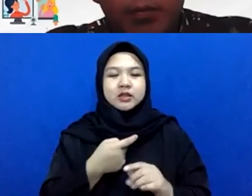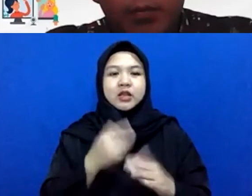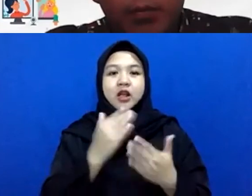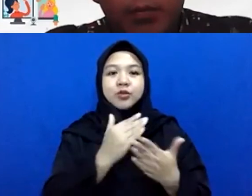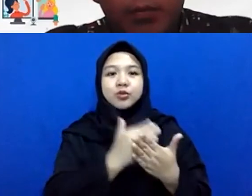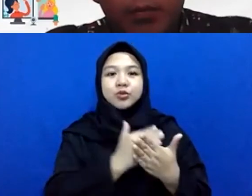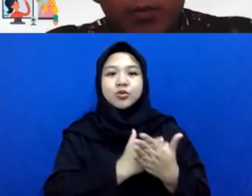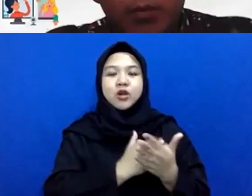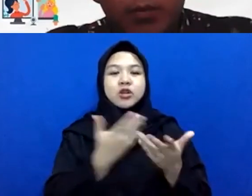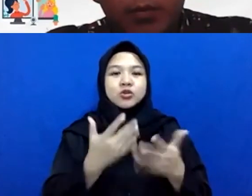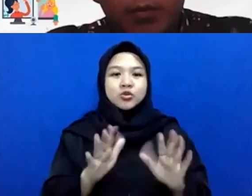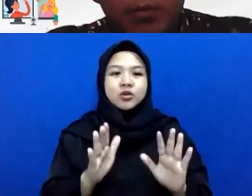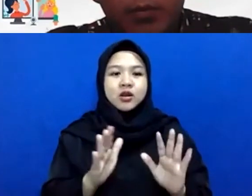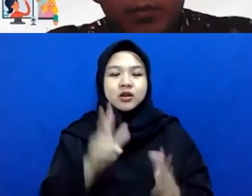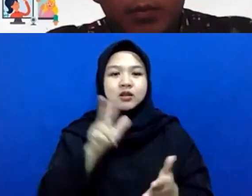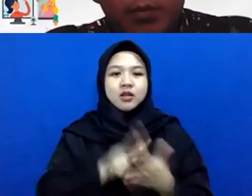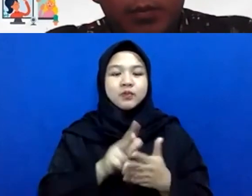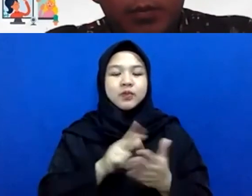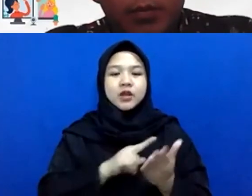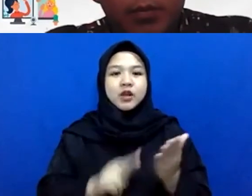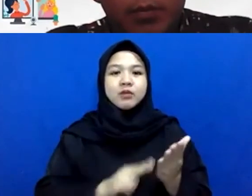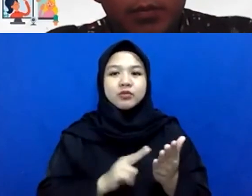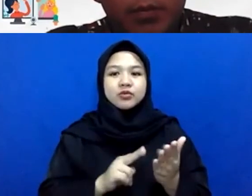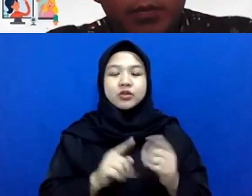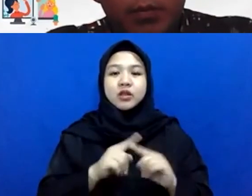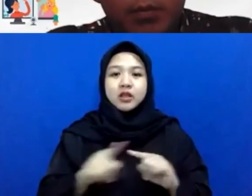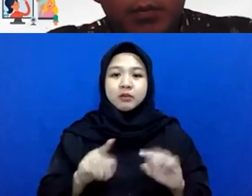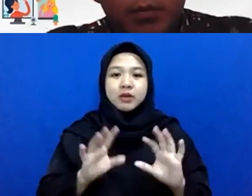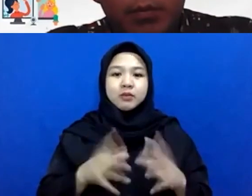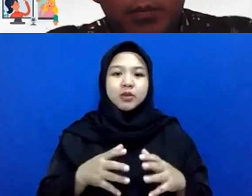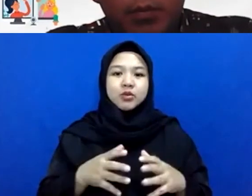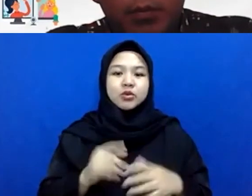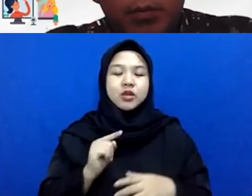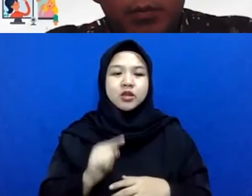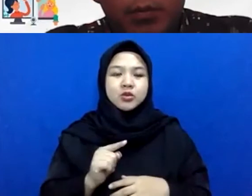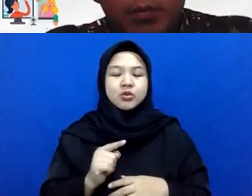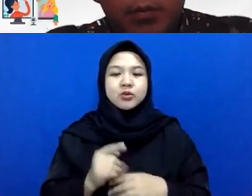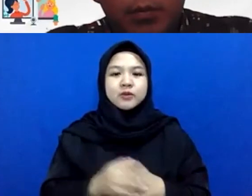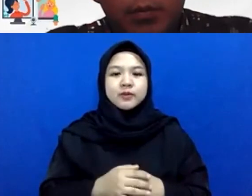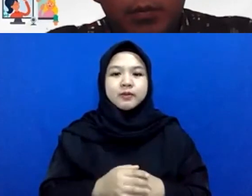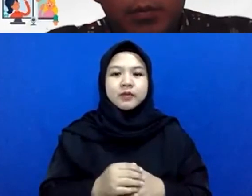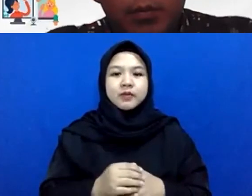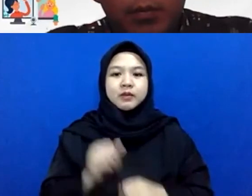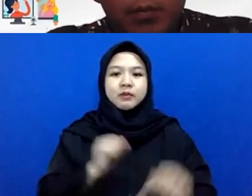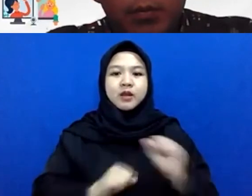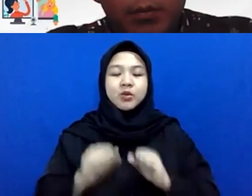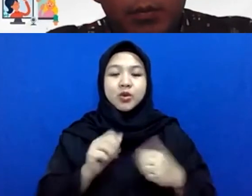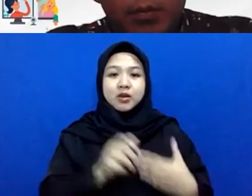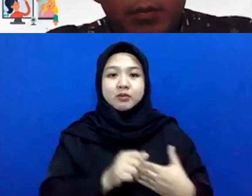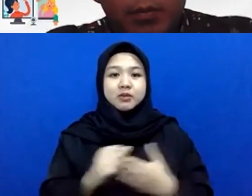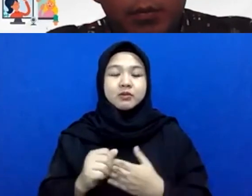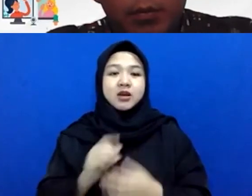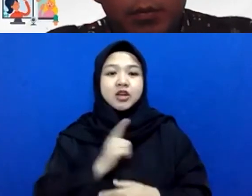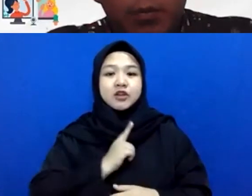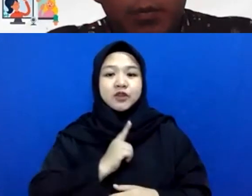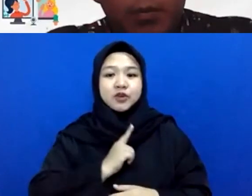aturan-aturan yang sudah ditetapkan kampus, tapi bentuknya itu selain melakukan bimbingan secara individu